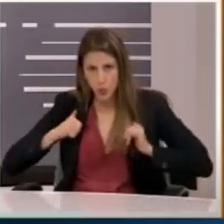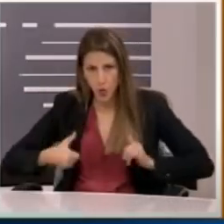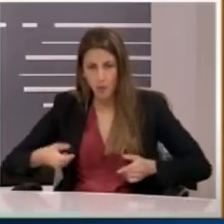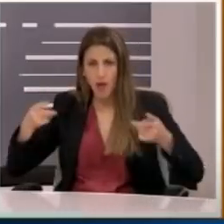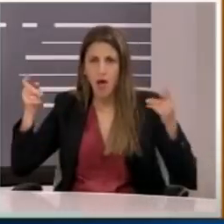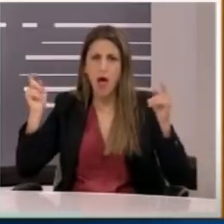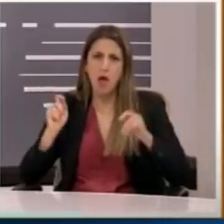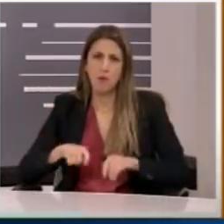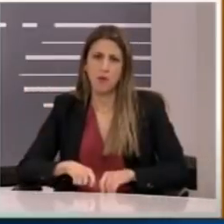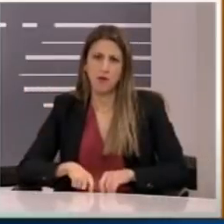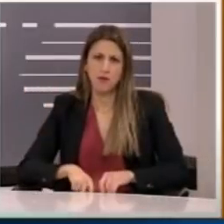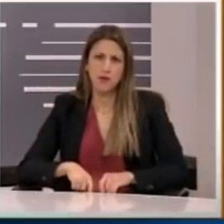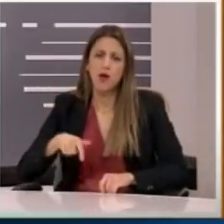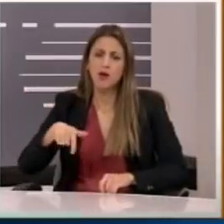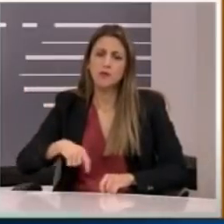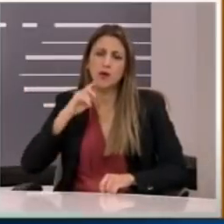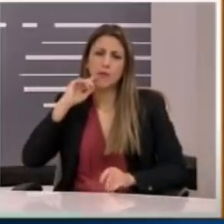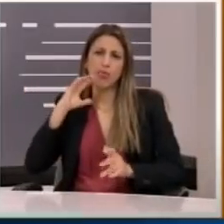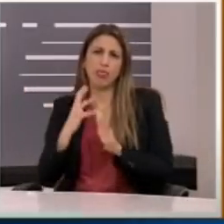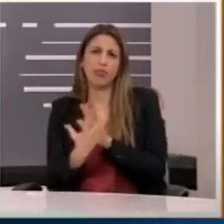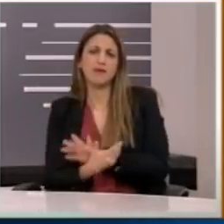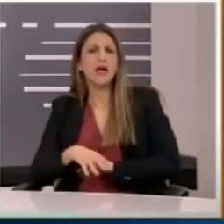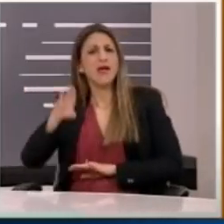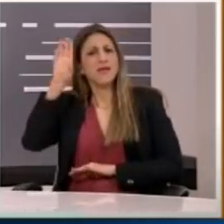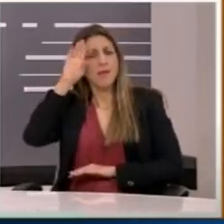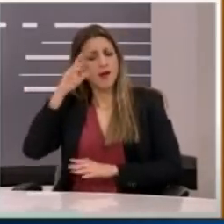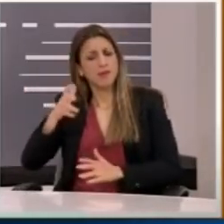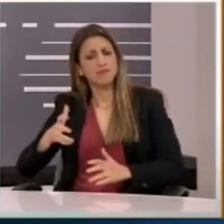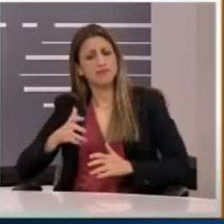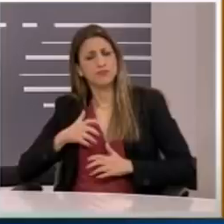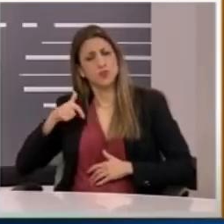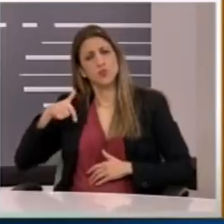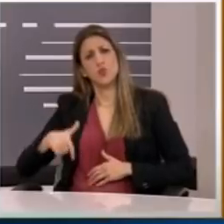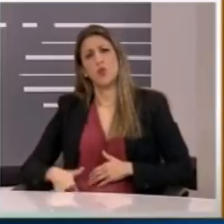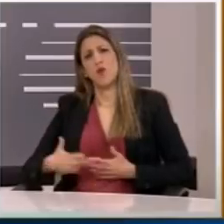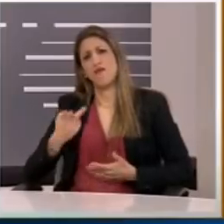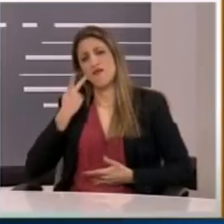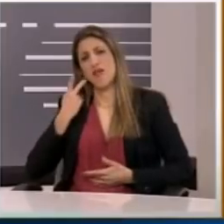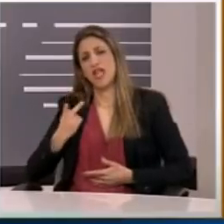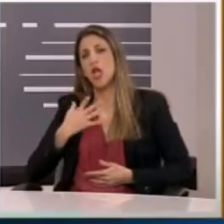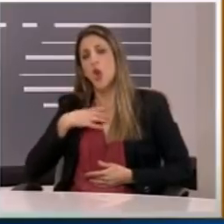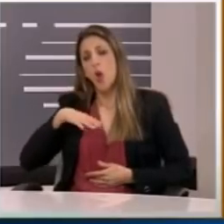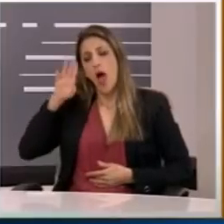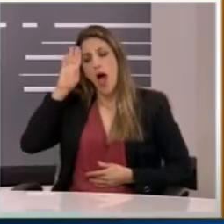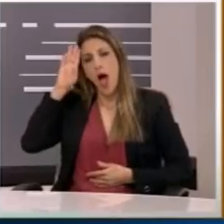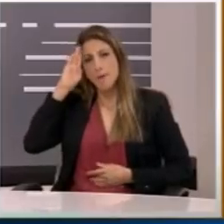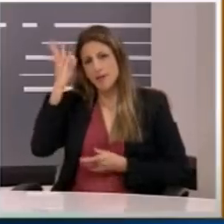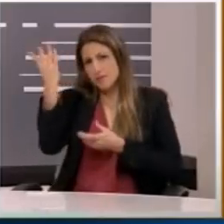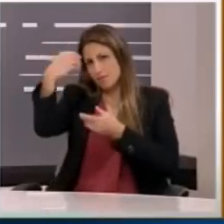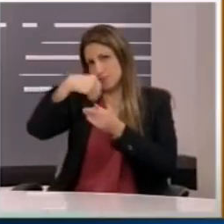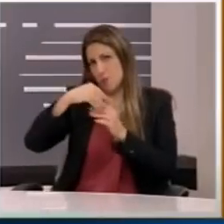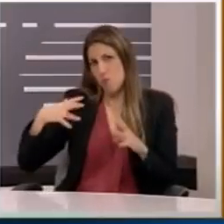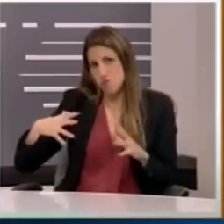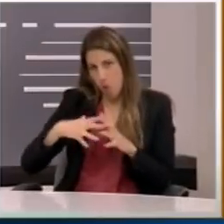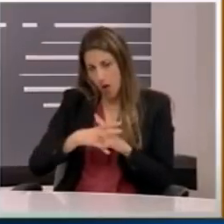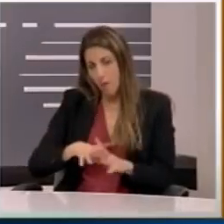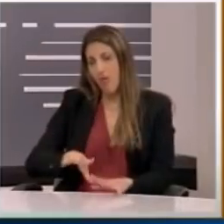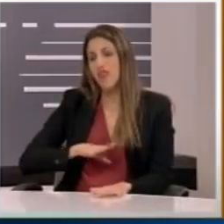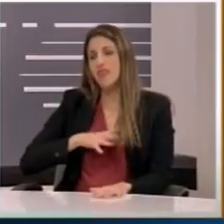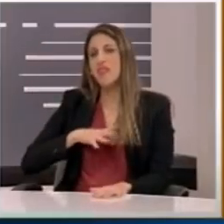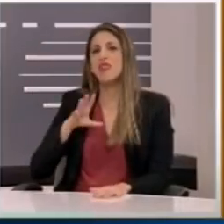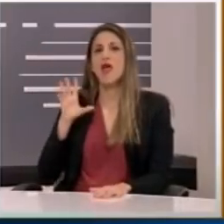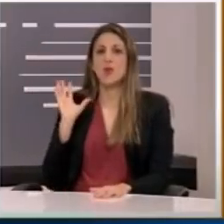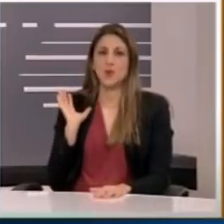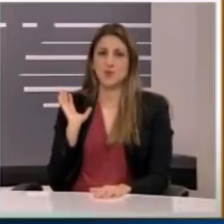Τα μαζέψανε και θα τα μαζέψουν και οι Αμερικανοί, γιατί οι Αμερικανοί πλέον ενεργό ανάμειξη σε πόλεμο δεν θέλουν